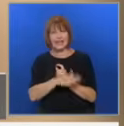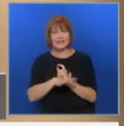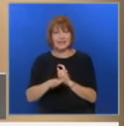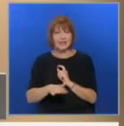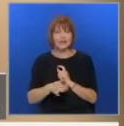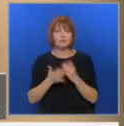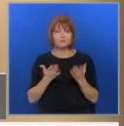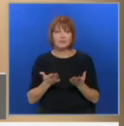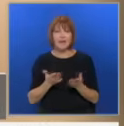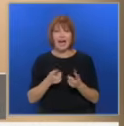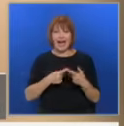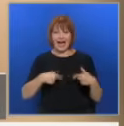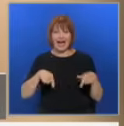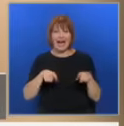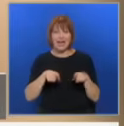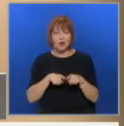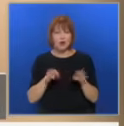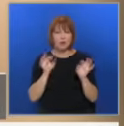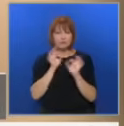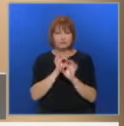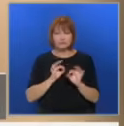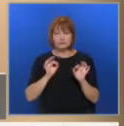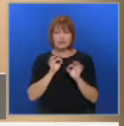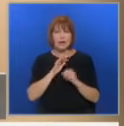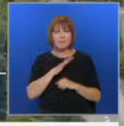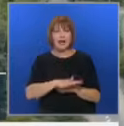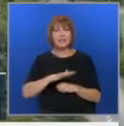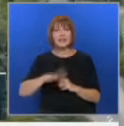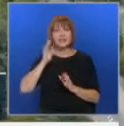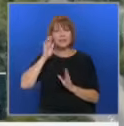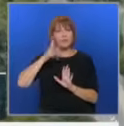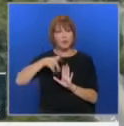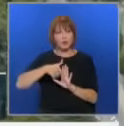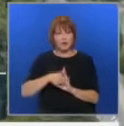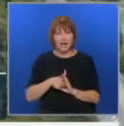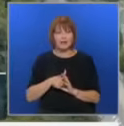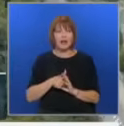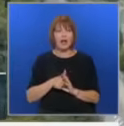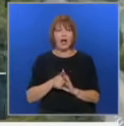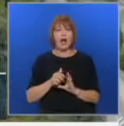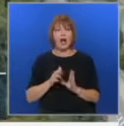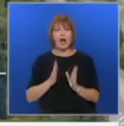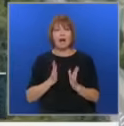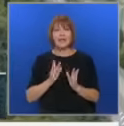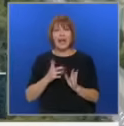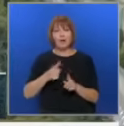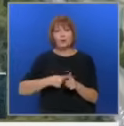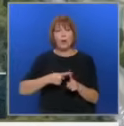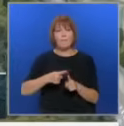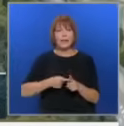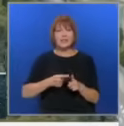че в района няма детски психиатър, успяха в няколкото месеца да